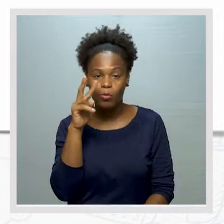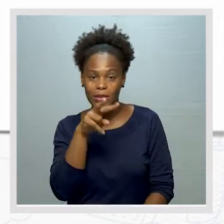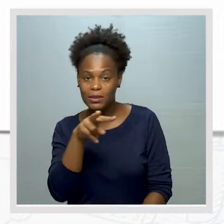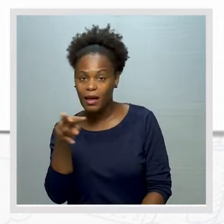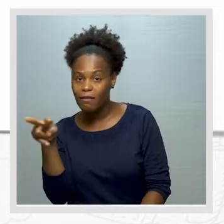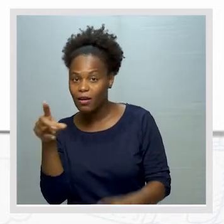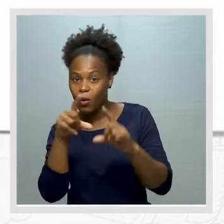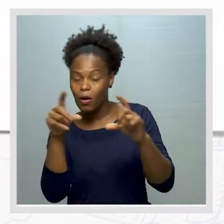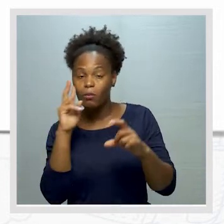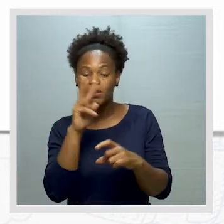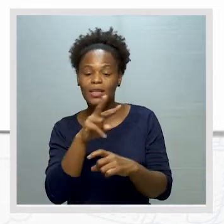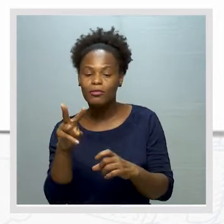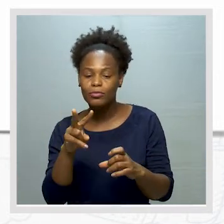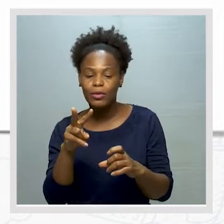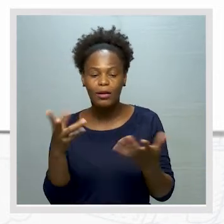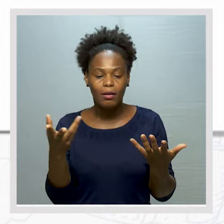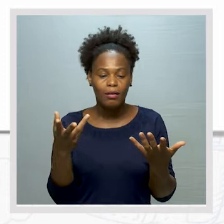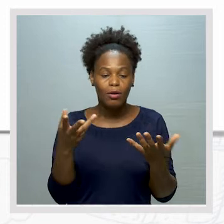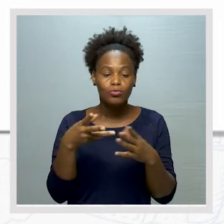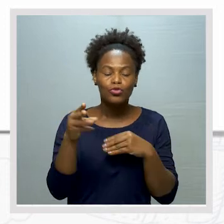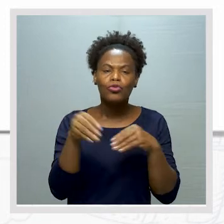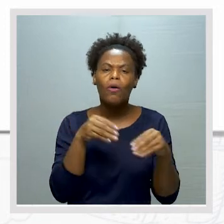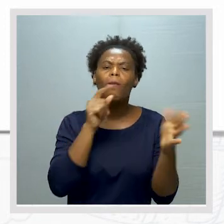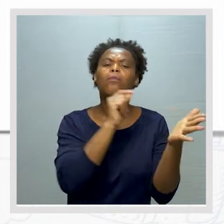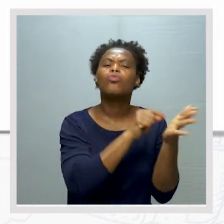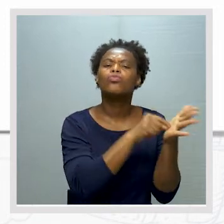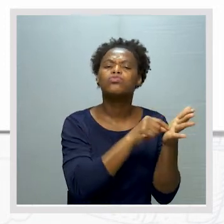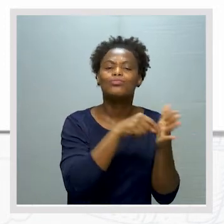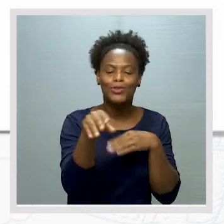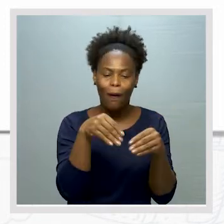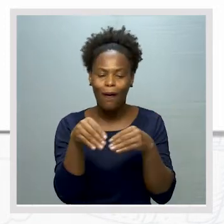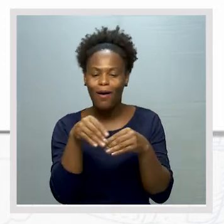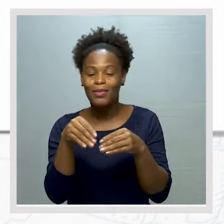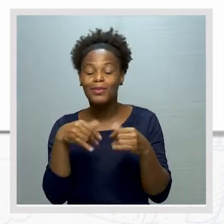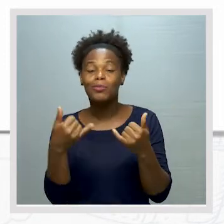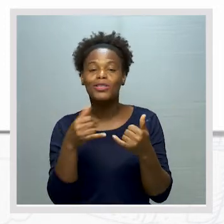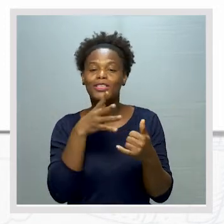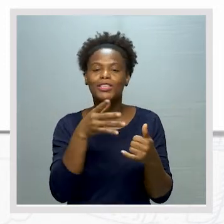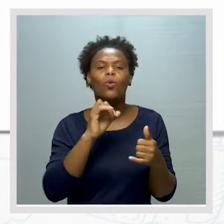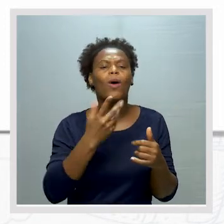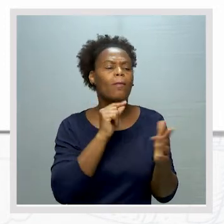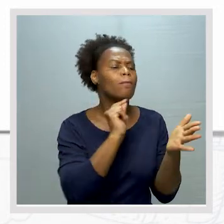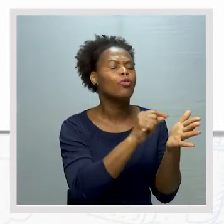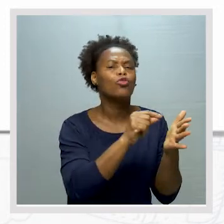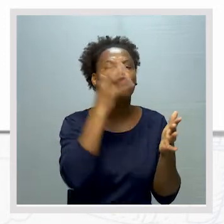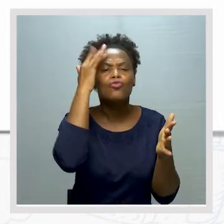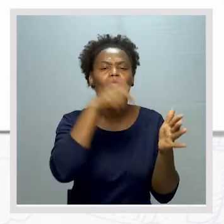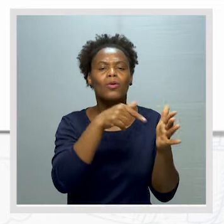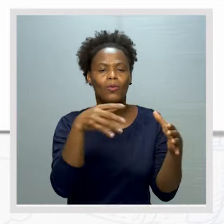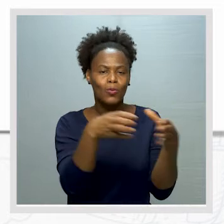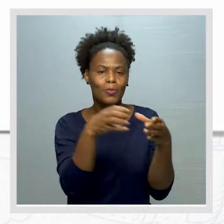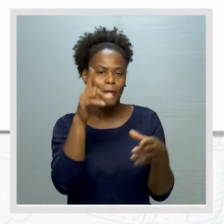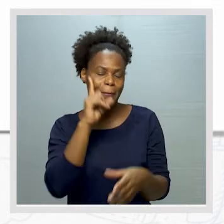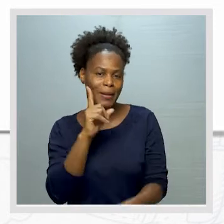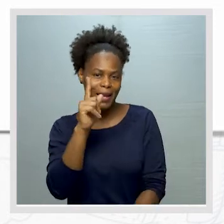Observez l'évolution des scores, donc signalez, et vous allez signaler les scores de l'équipe d'Emma. Vous